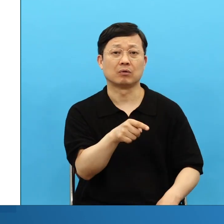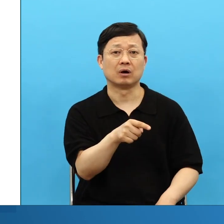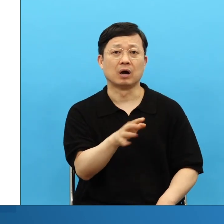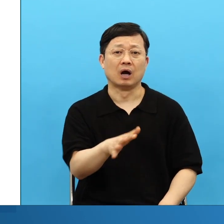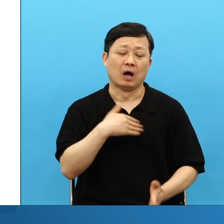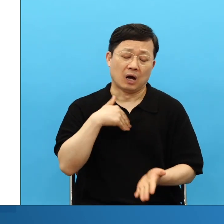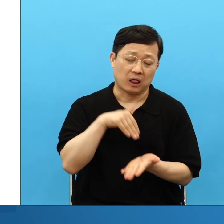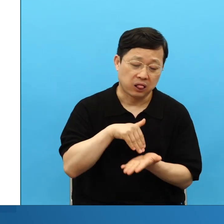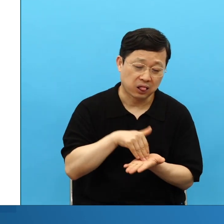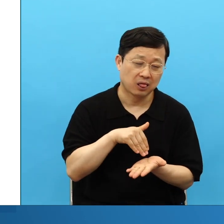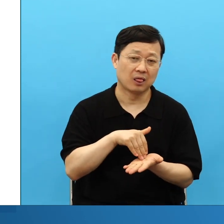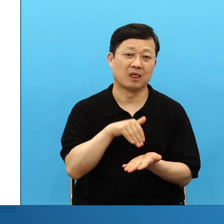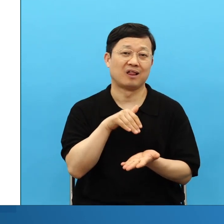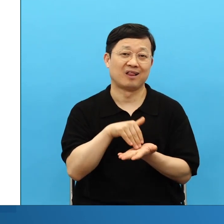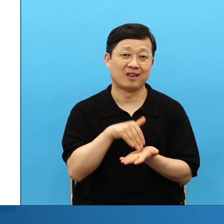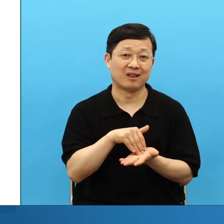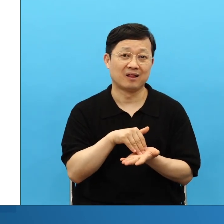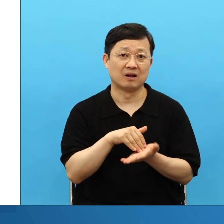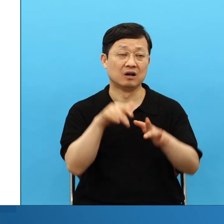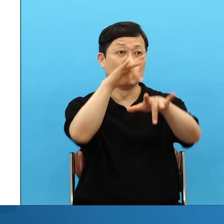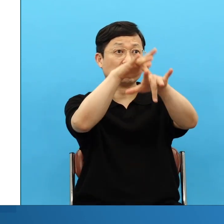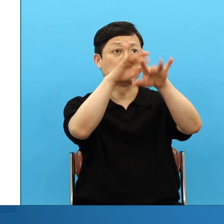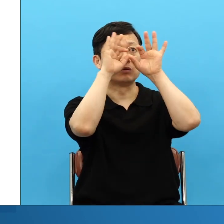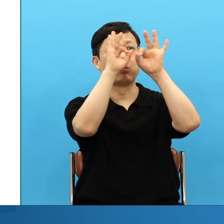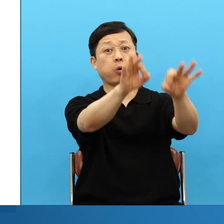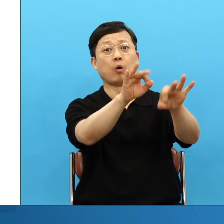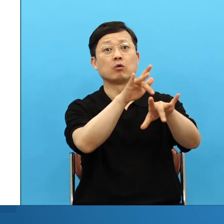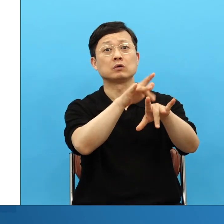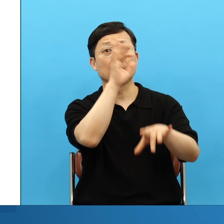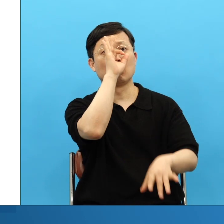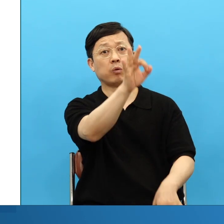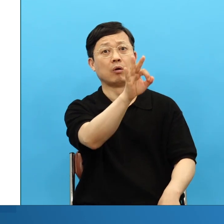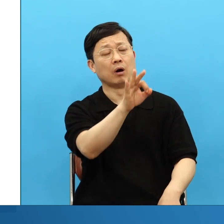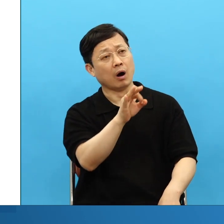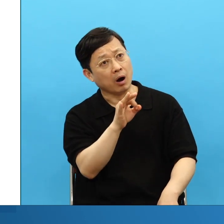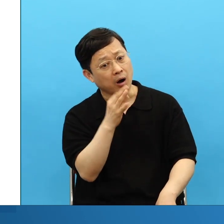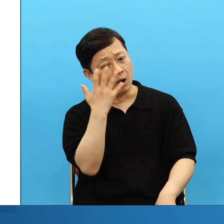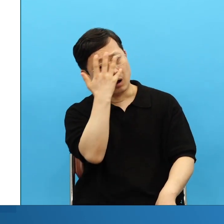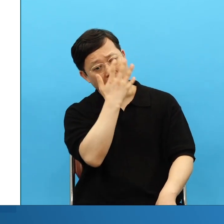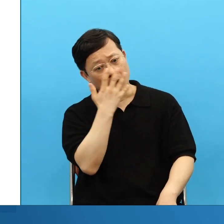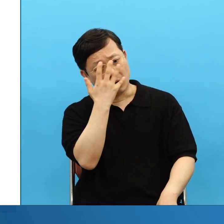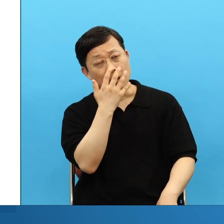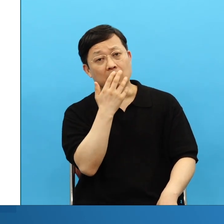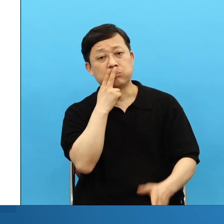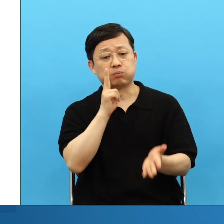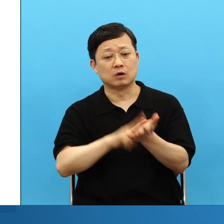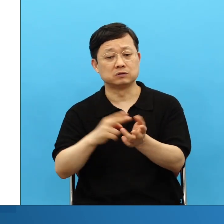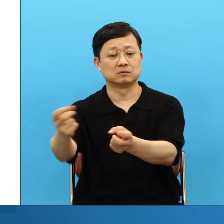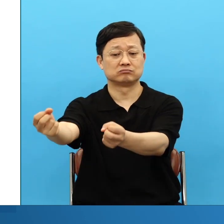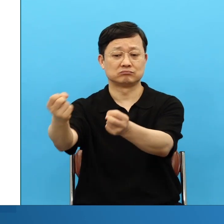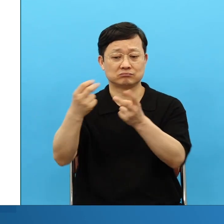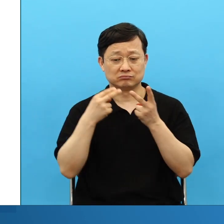너무도 귀신이 보이는지 정말 나는 왜 이런지 모르겠다, 이런 글을 편지로 저에게 왔어요.